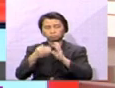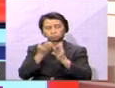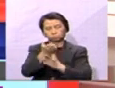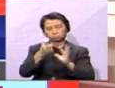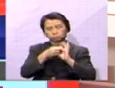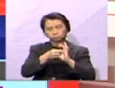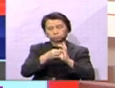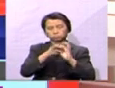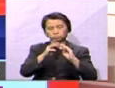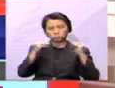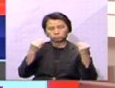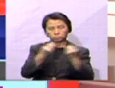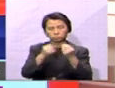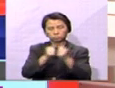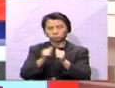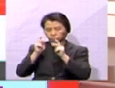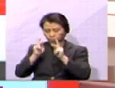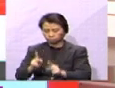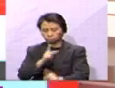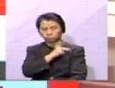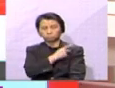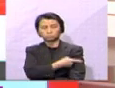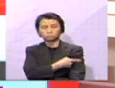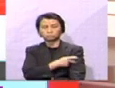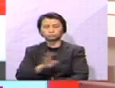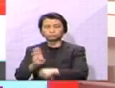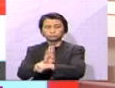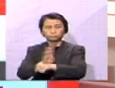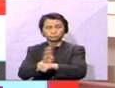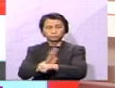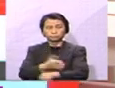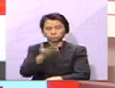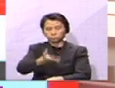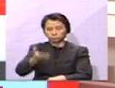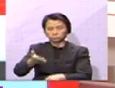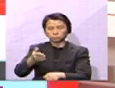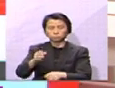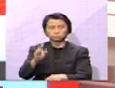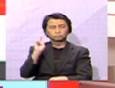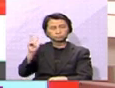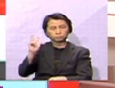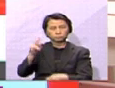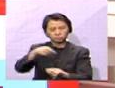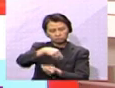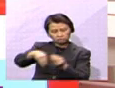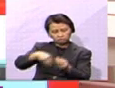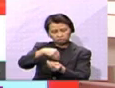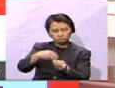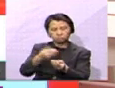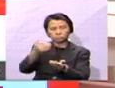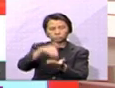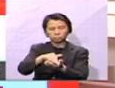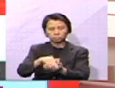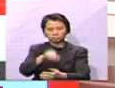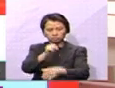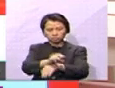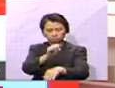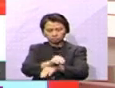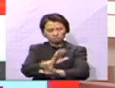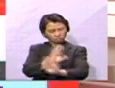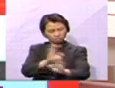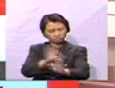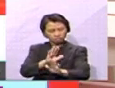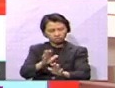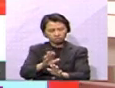erat masyarakat dengan pihak berkuasa para peniaga barangan terpakai atau kitar semula misalnya dinasihati